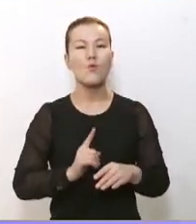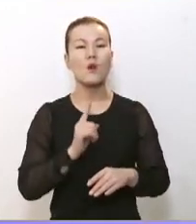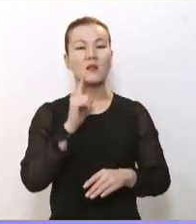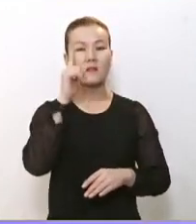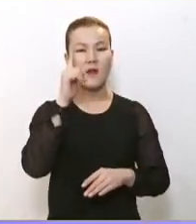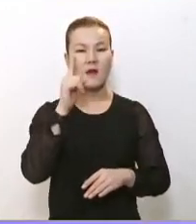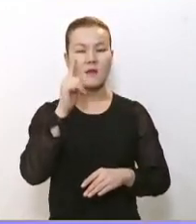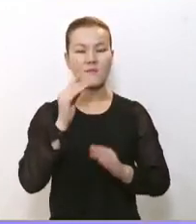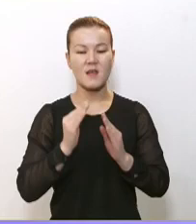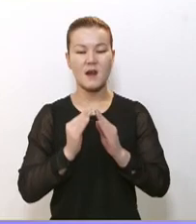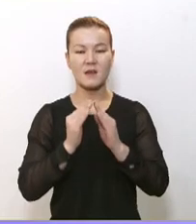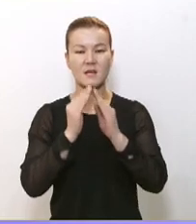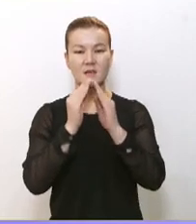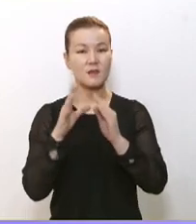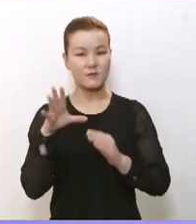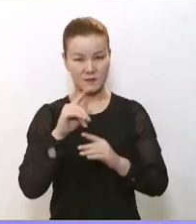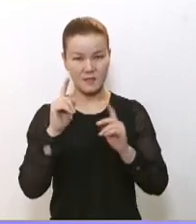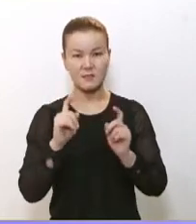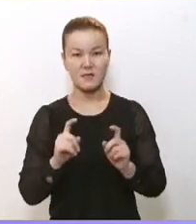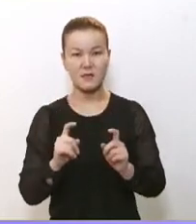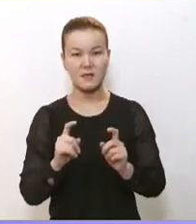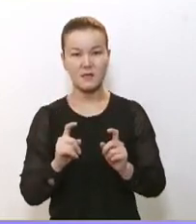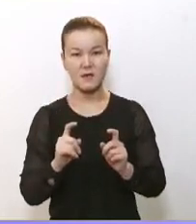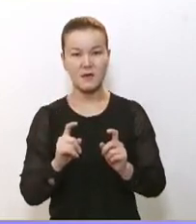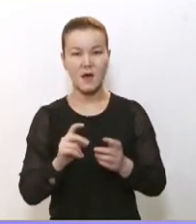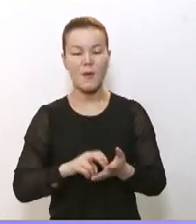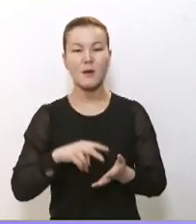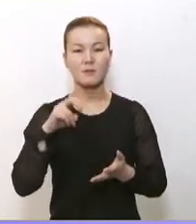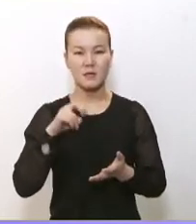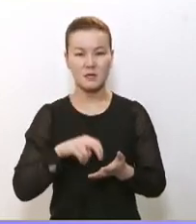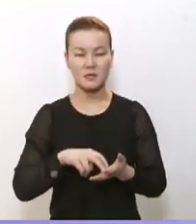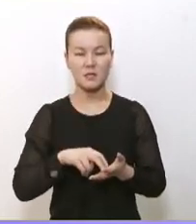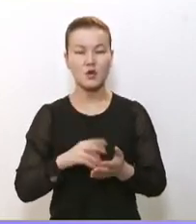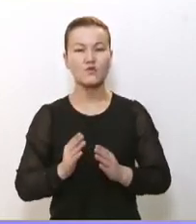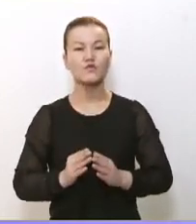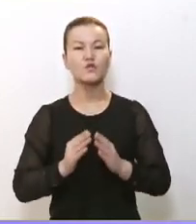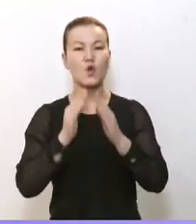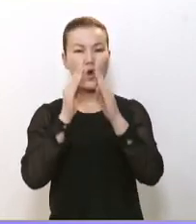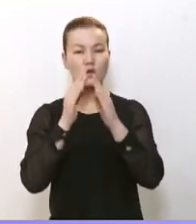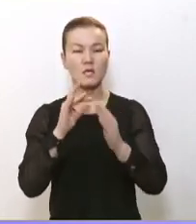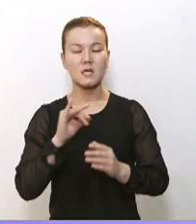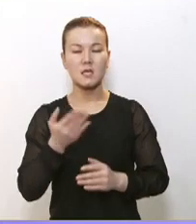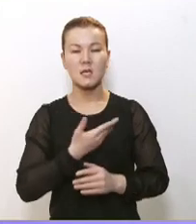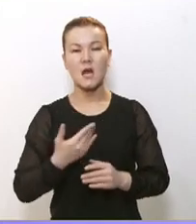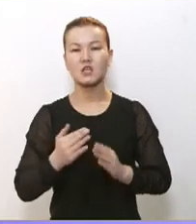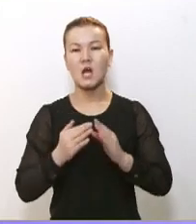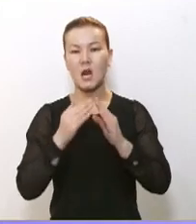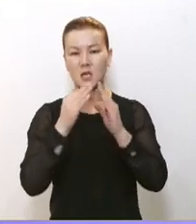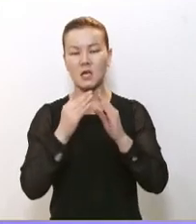ракете. Все присели, подпрыгнули, взлет, и наша